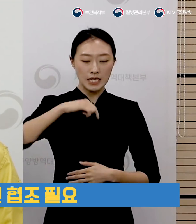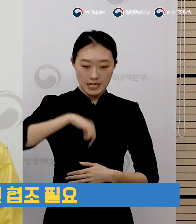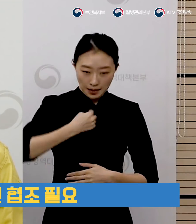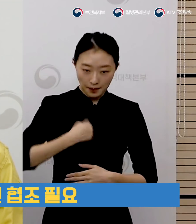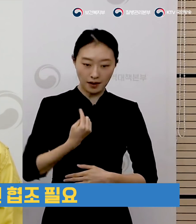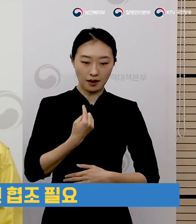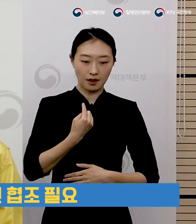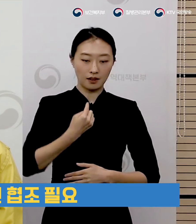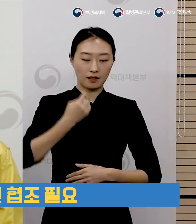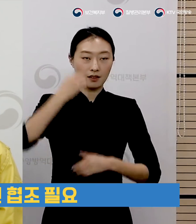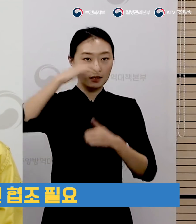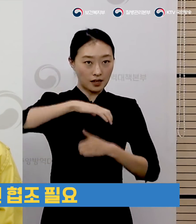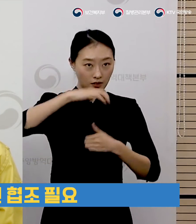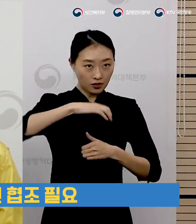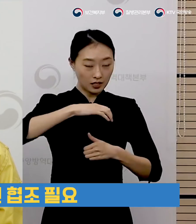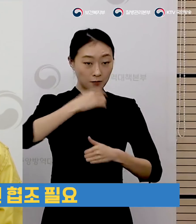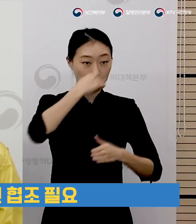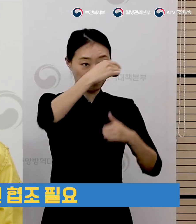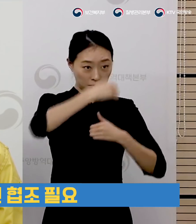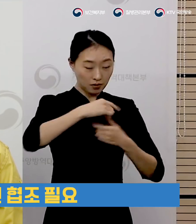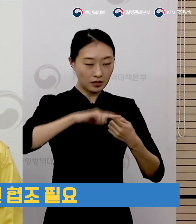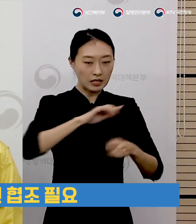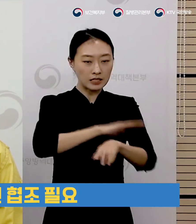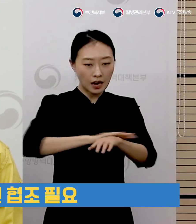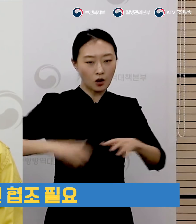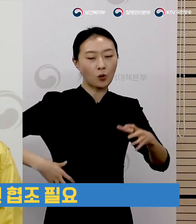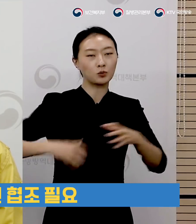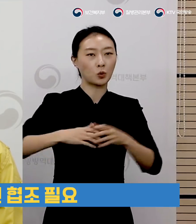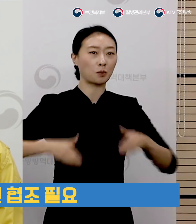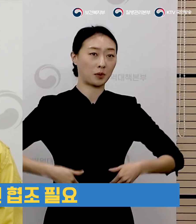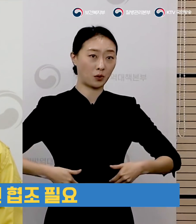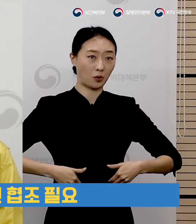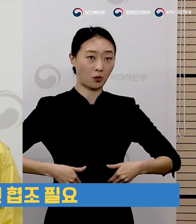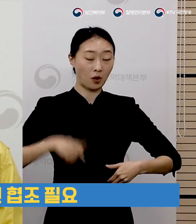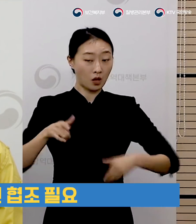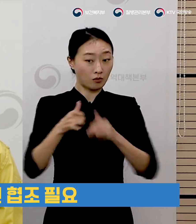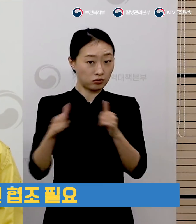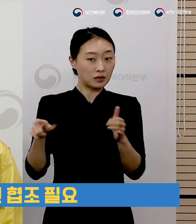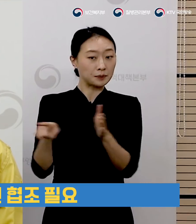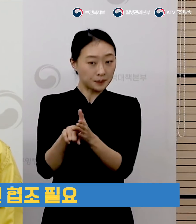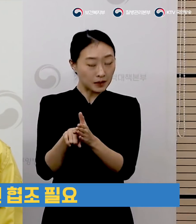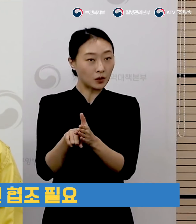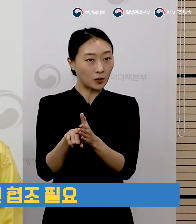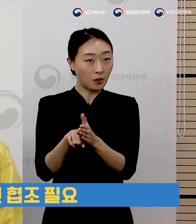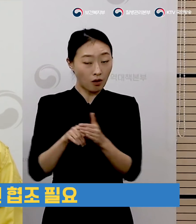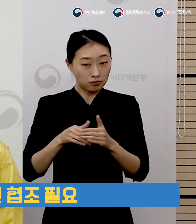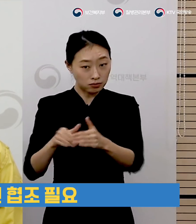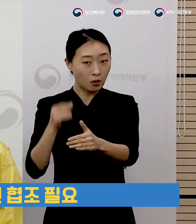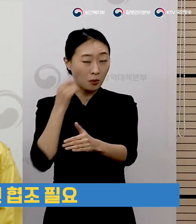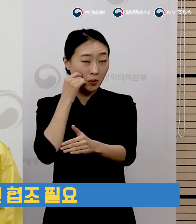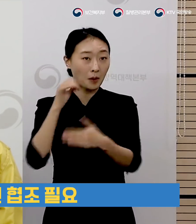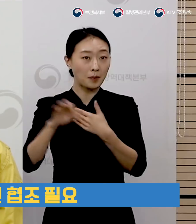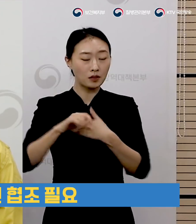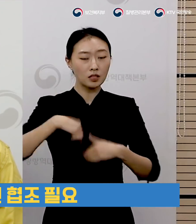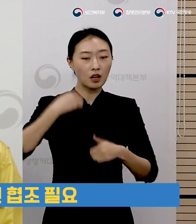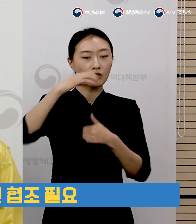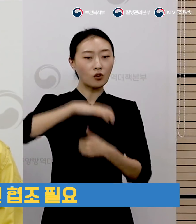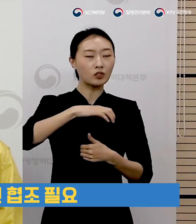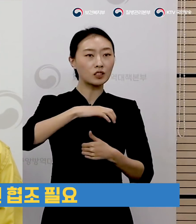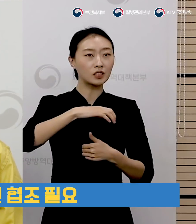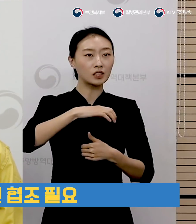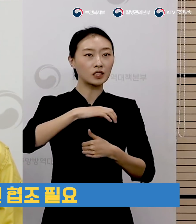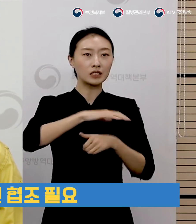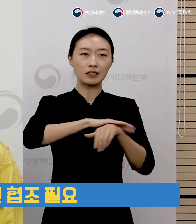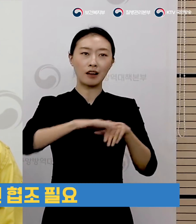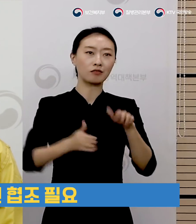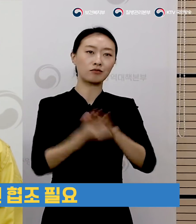되신 분들의 자발적인 협조가 필수입니다. 그래서 이분들에 대한 신뢰가 전제되지 않으면 자가격리라는 것은 사실